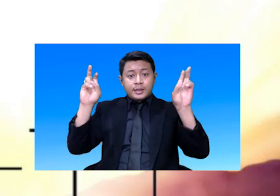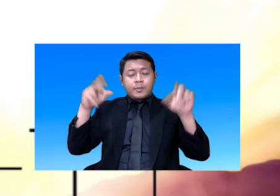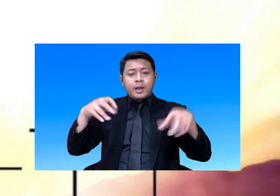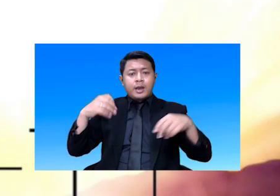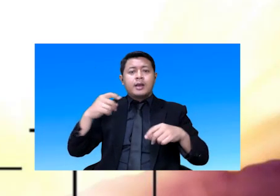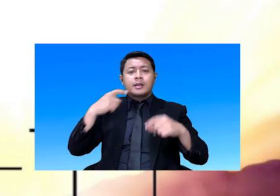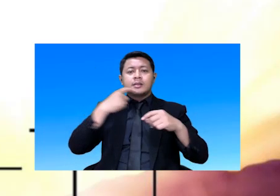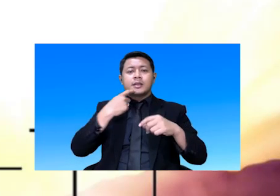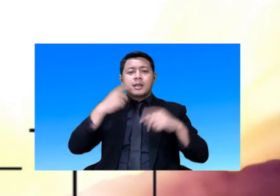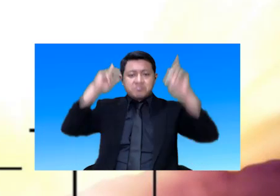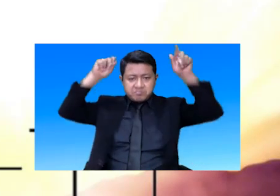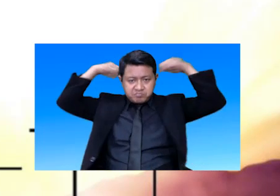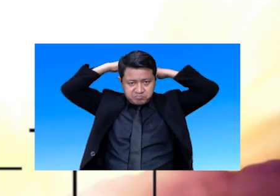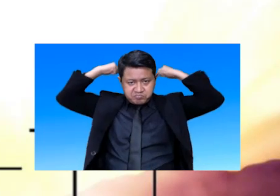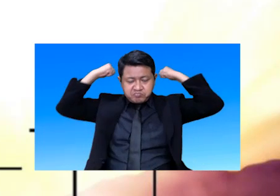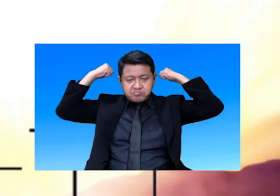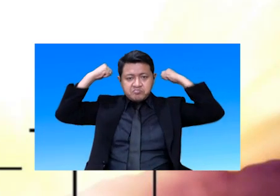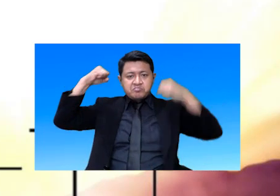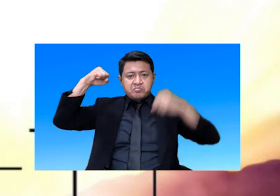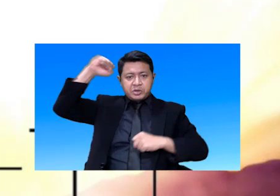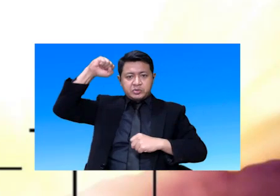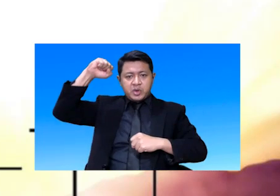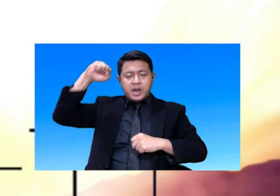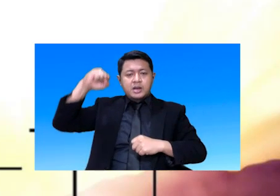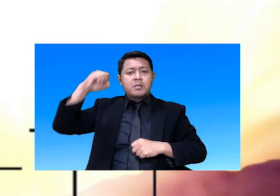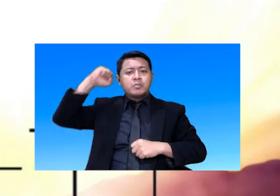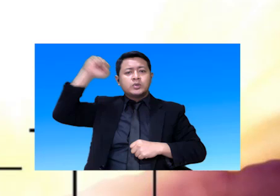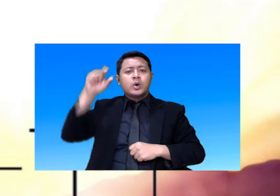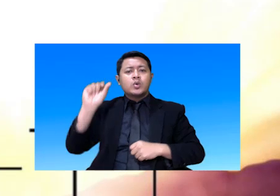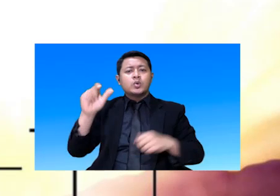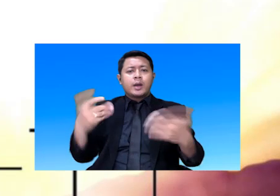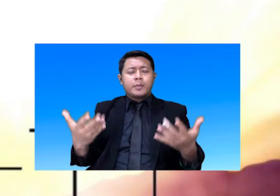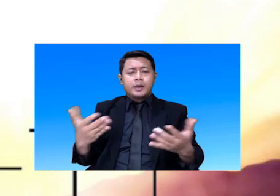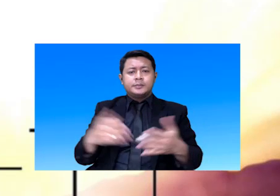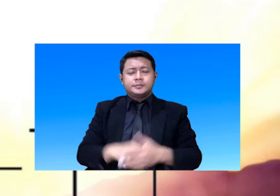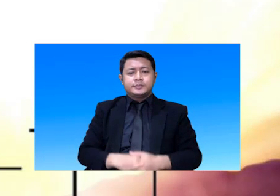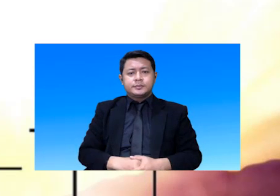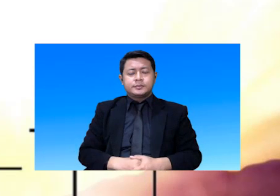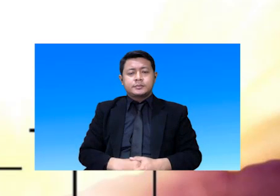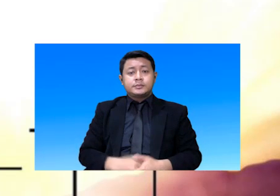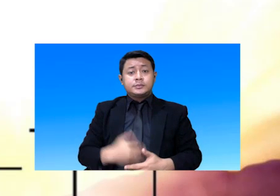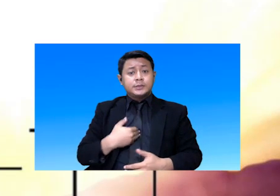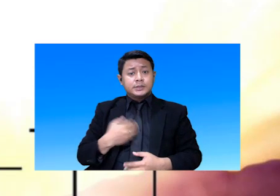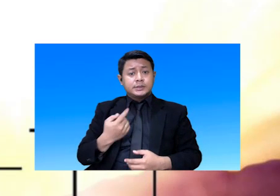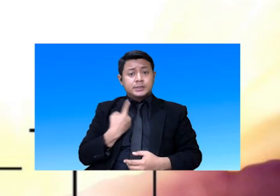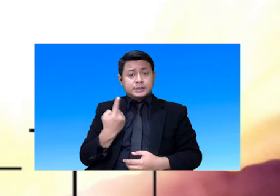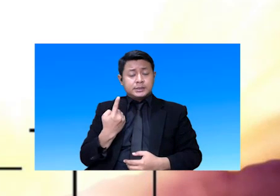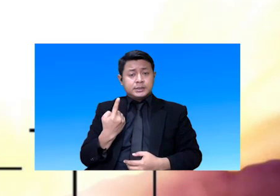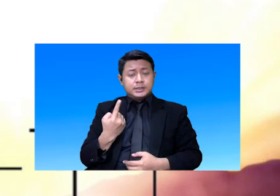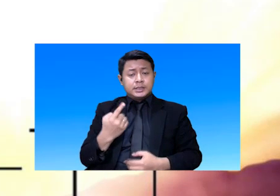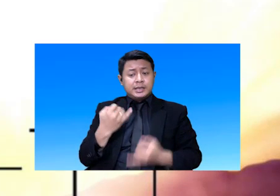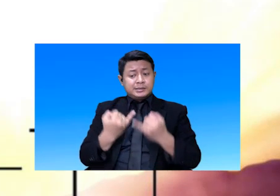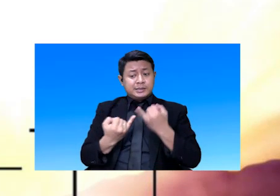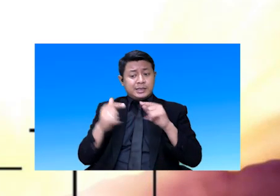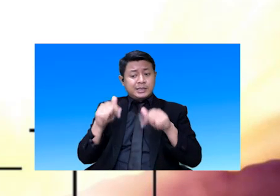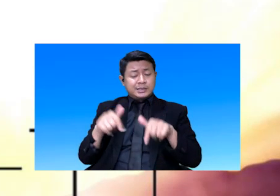perjuangan. Maka pertanyaannya adalah, berjuang untuk apa? Saya sendiri akhir-akhir